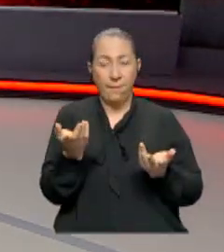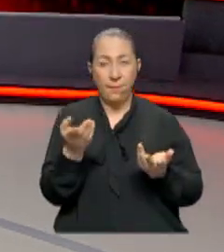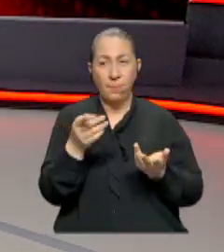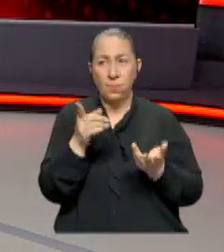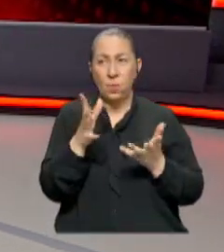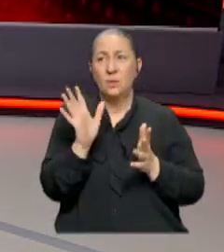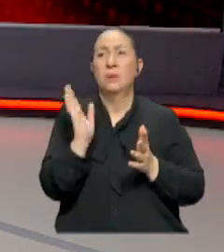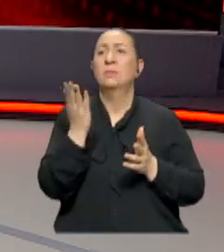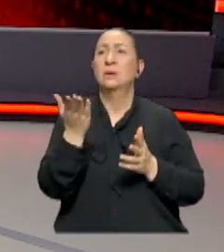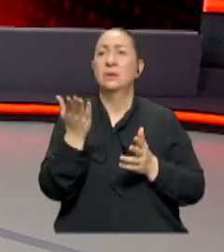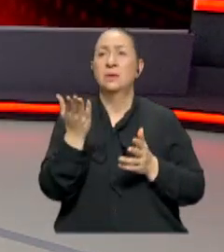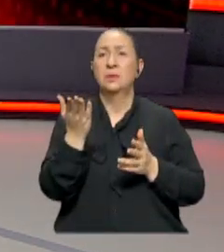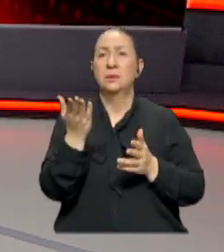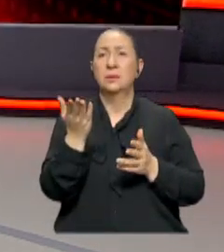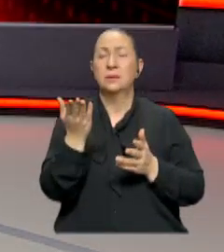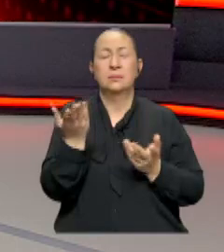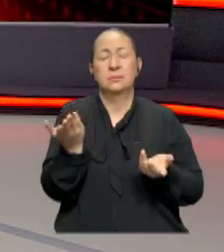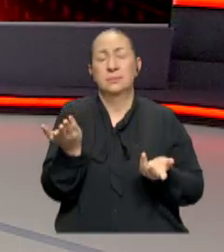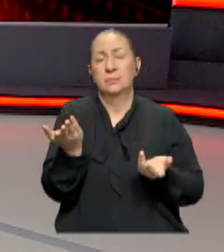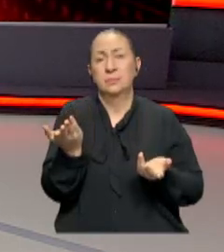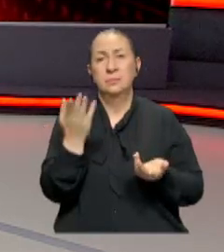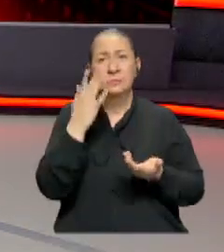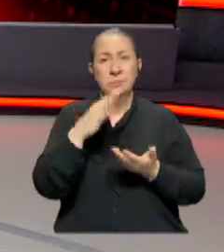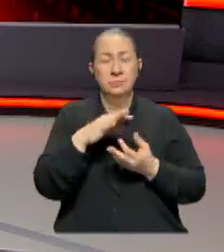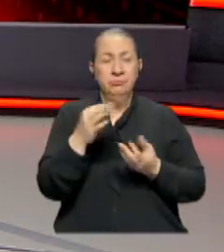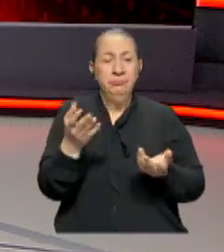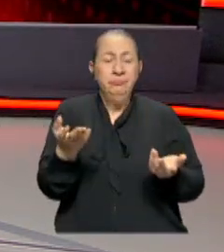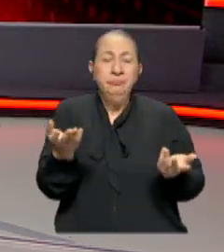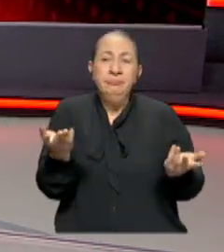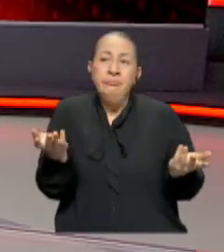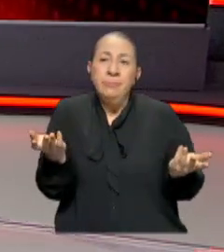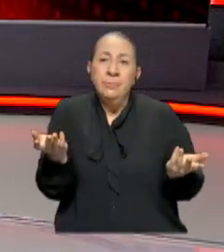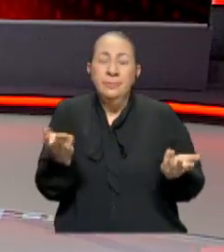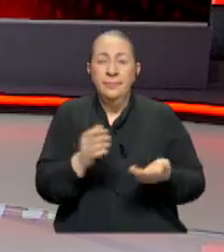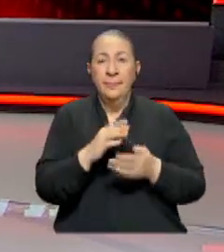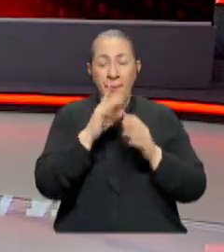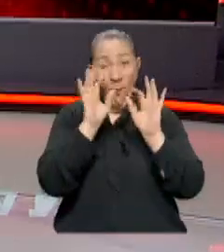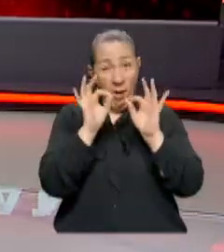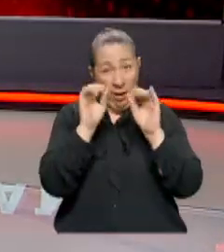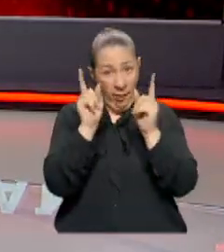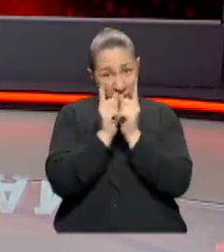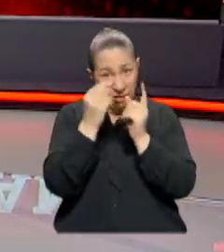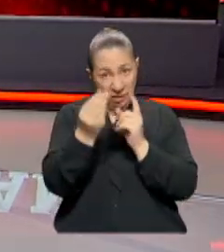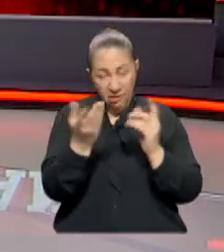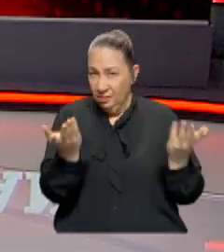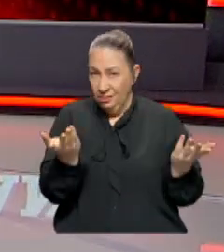Bu, tuhaf değil mi? Yani insan ne bileyim, böyle mi özetler